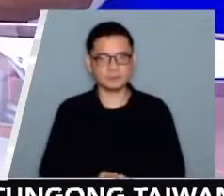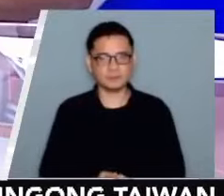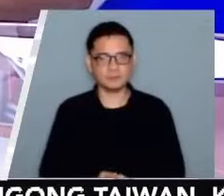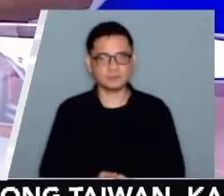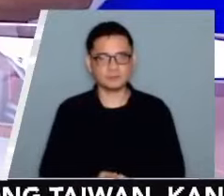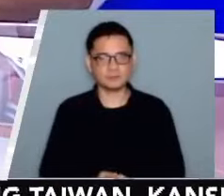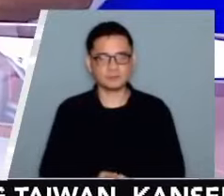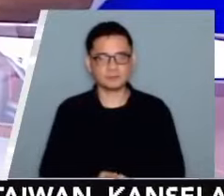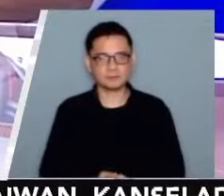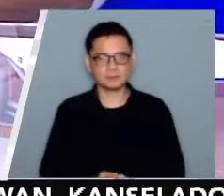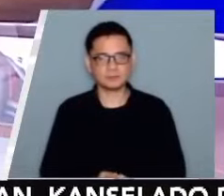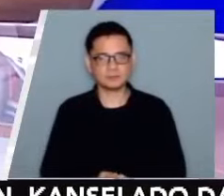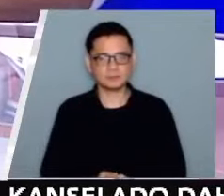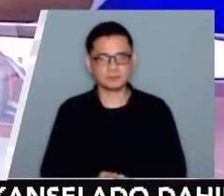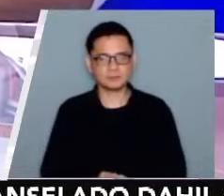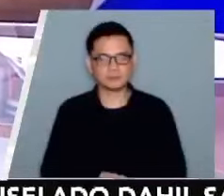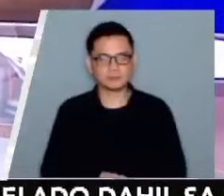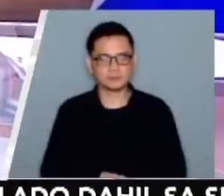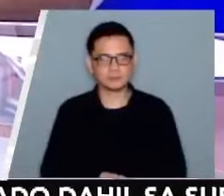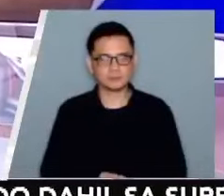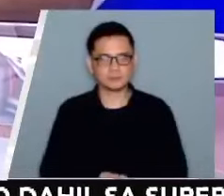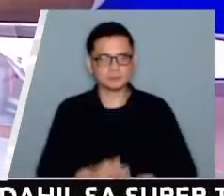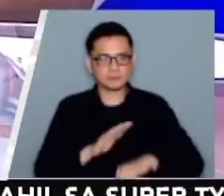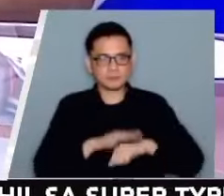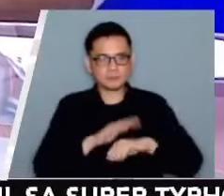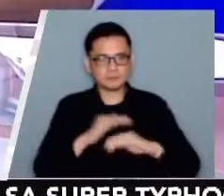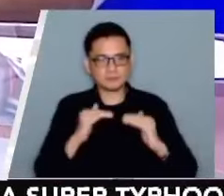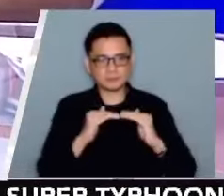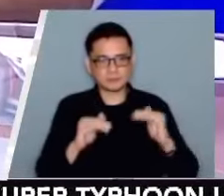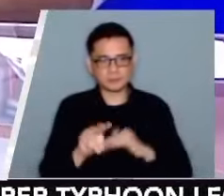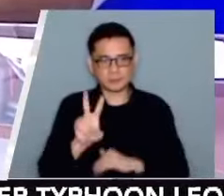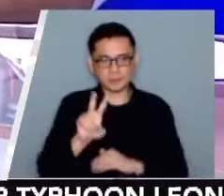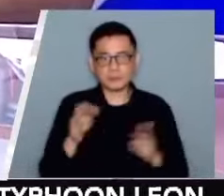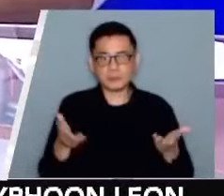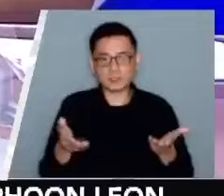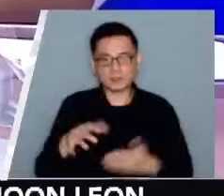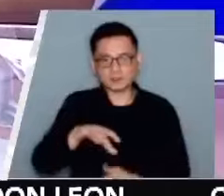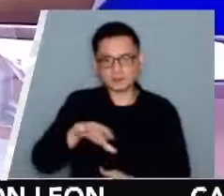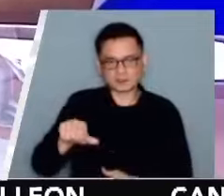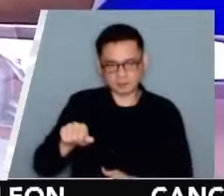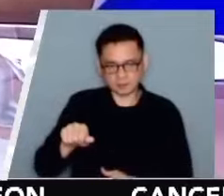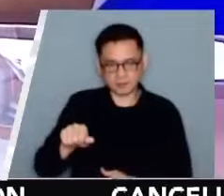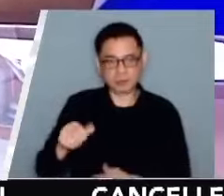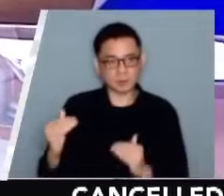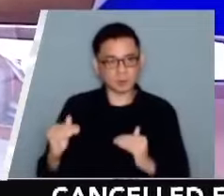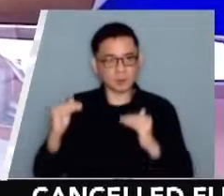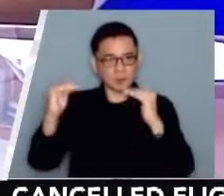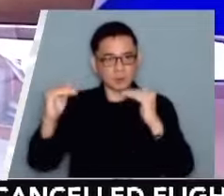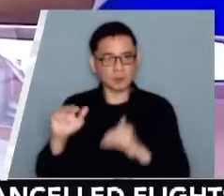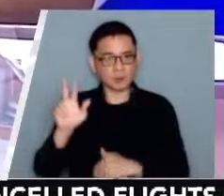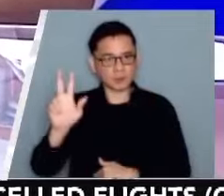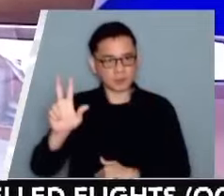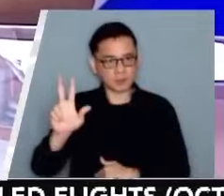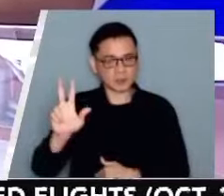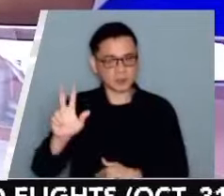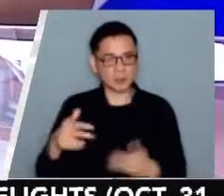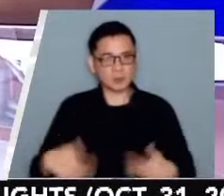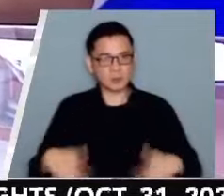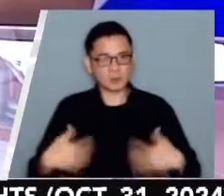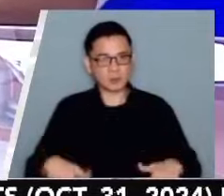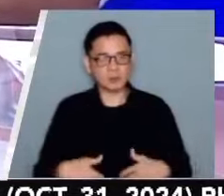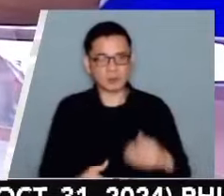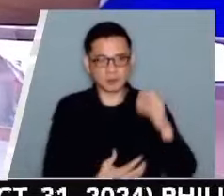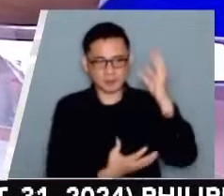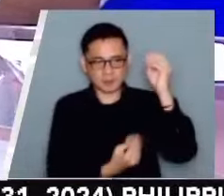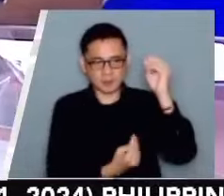binaba na sa signal number two ang Sta Ana Cagayan mula sa pagiging signal number 3 dahil sa bagyong Leon makiupdate tayo sa lagay ng panahon sa